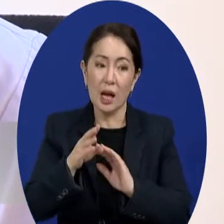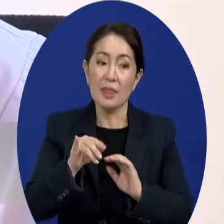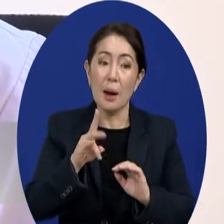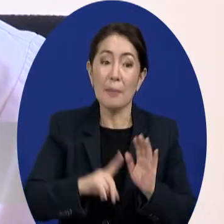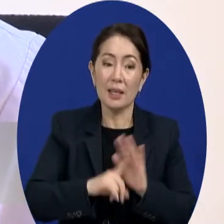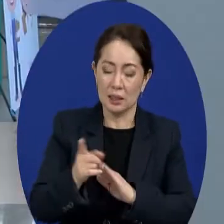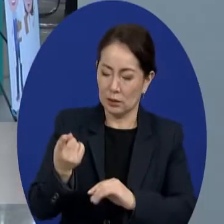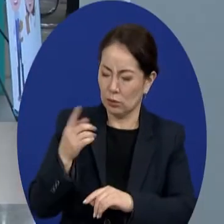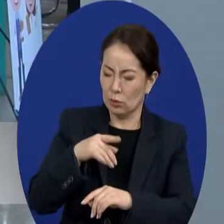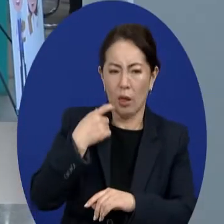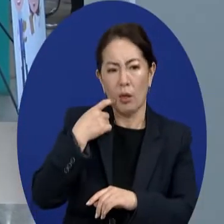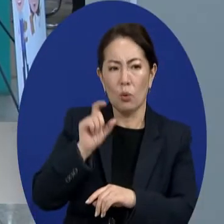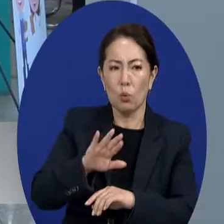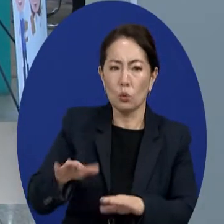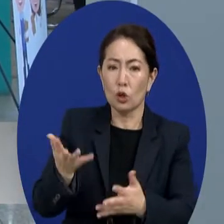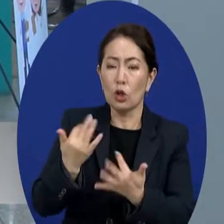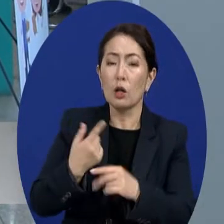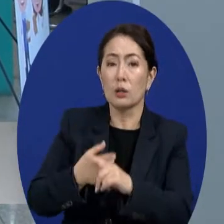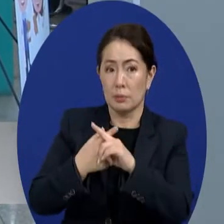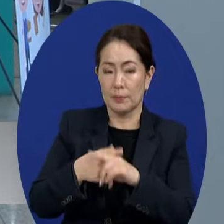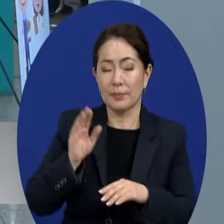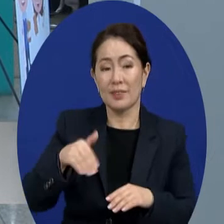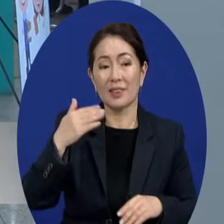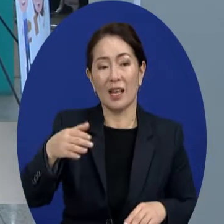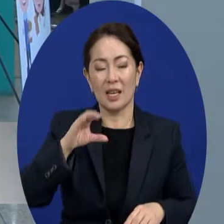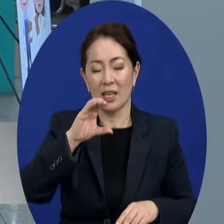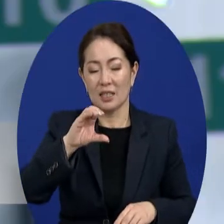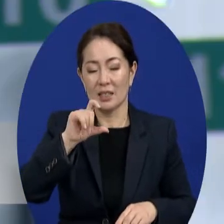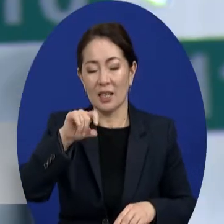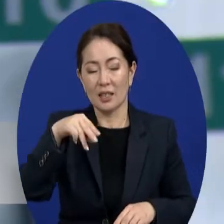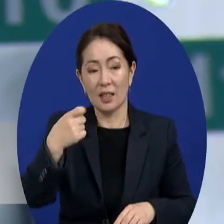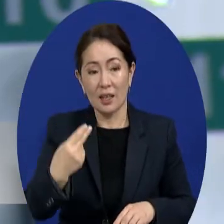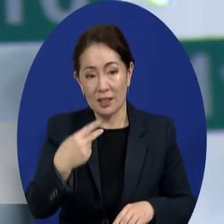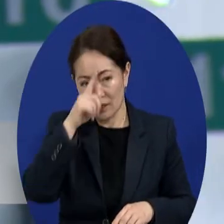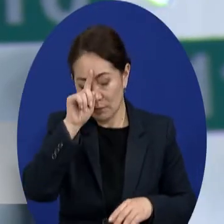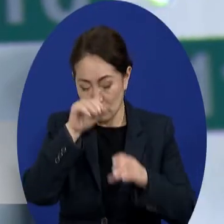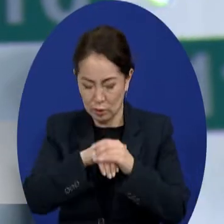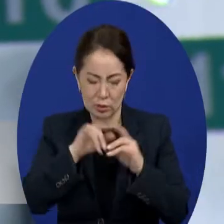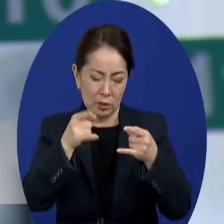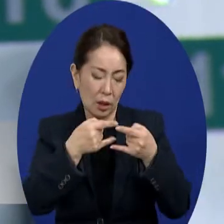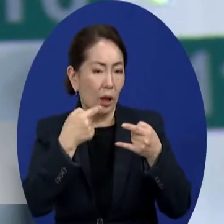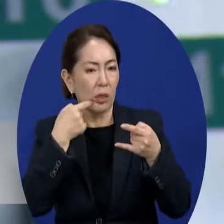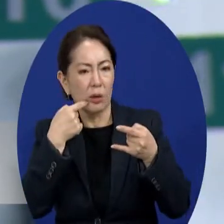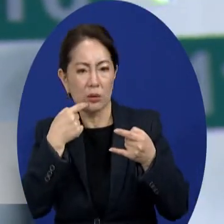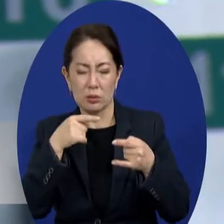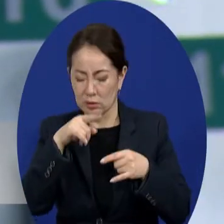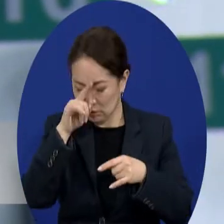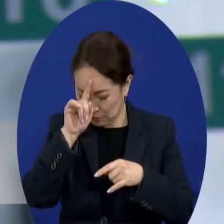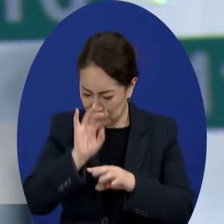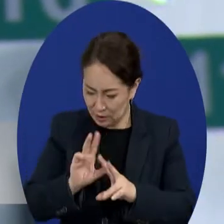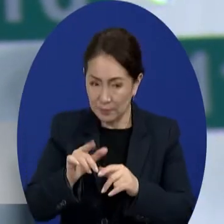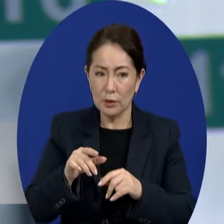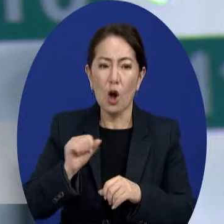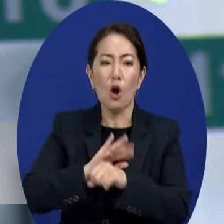эрс нэмэгдэж байна. Харин дараа нь бид сэтгцэн эрүүл мэндийн үндэсний төвийг зорьсон. Дэлгэцэнд донтох эмгэгийг эмчлэх тасг нь ковидын